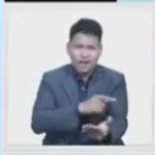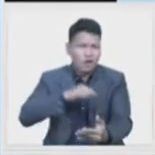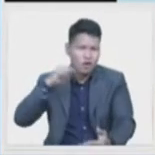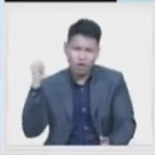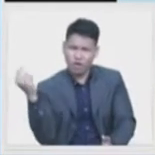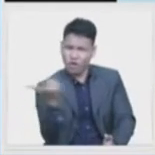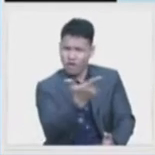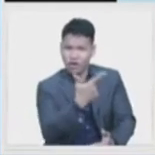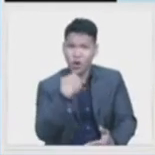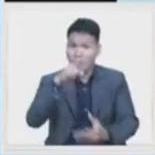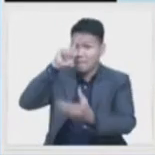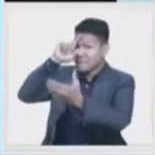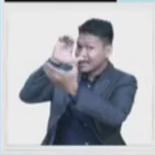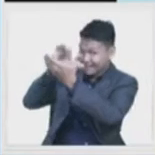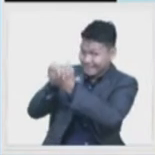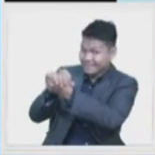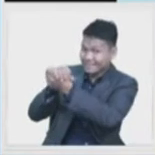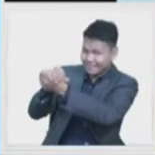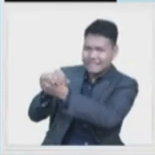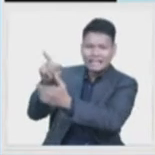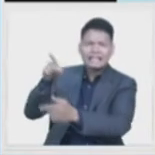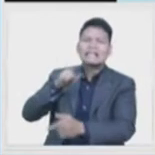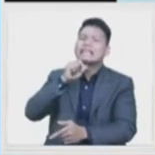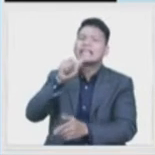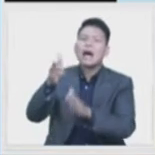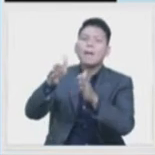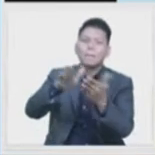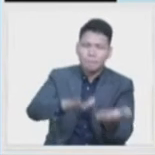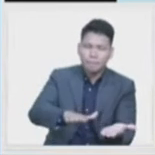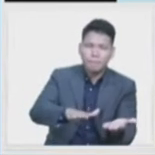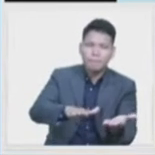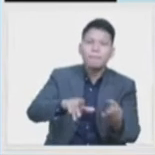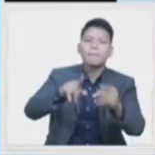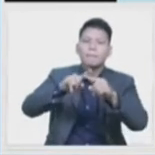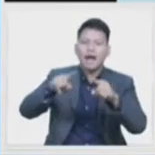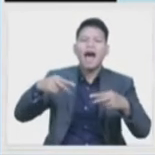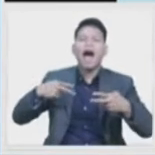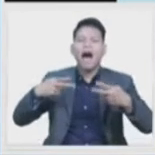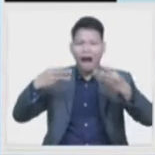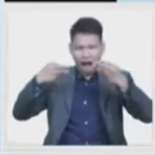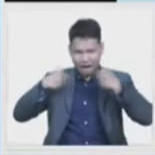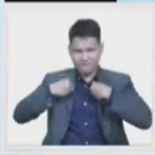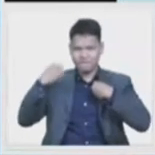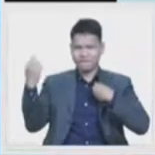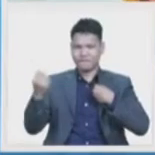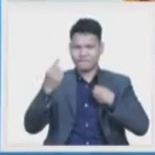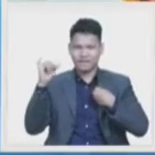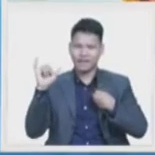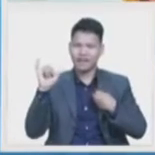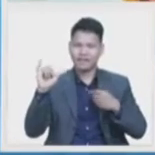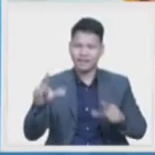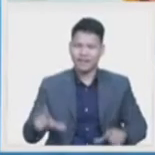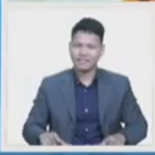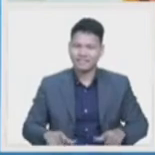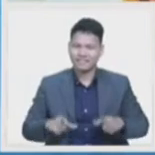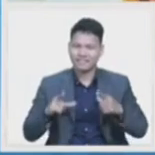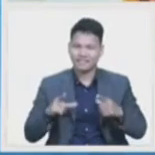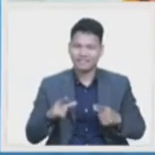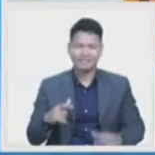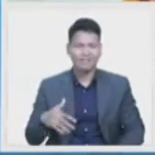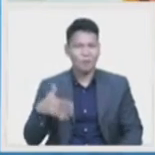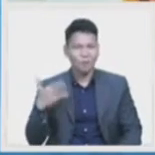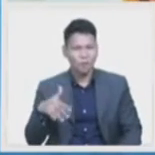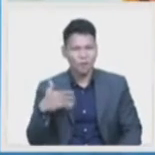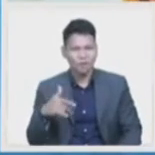everyone who believes in Him may not die but have eternal life. Wow! Gusto sa